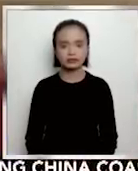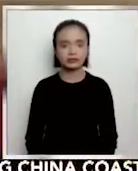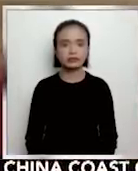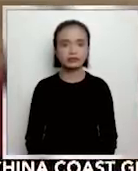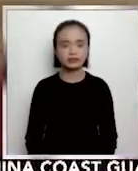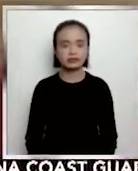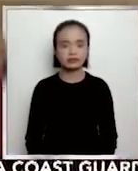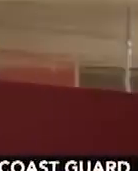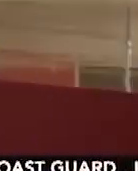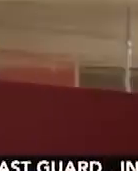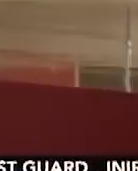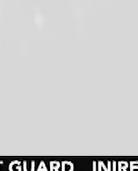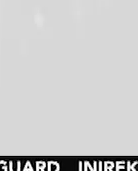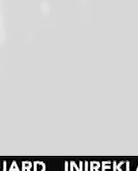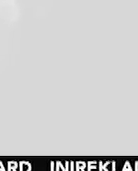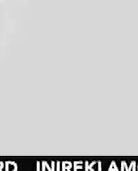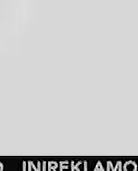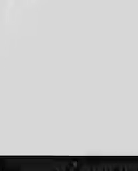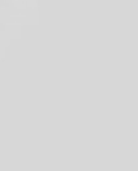24 oras.